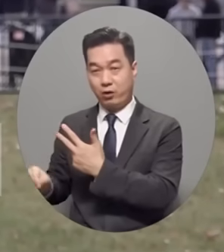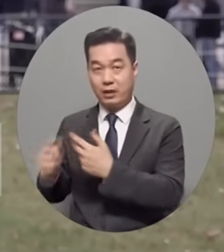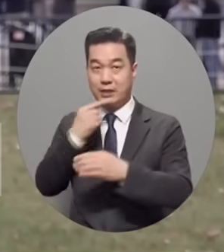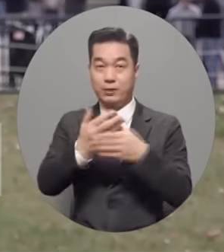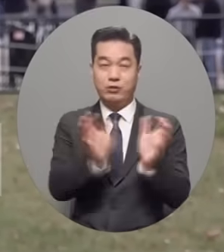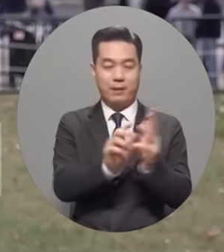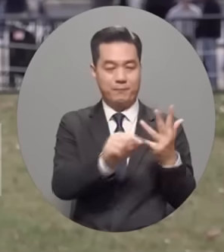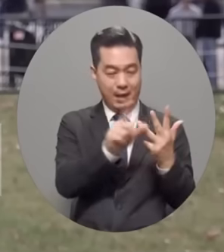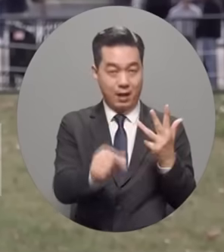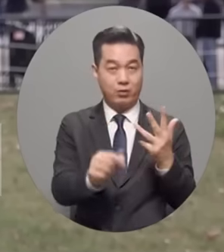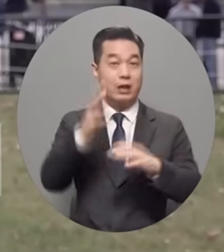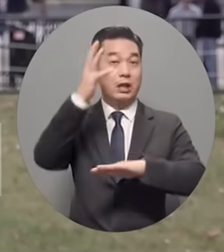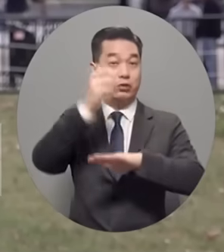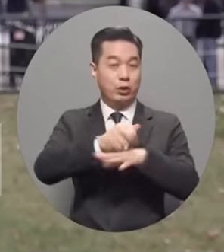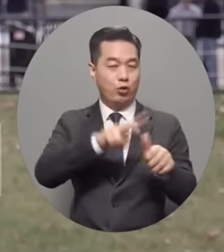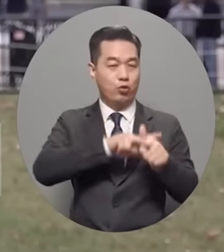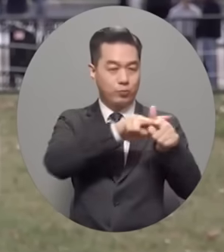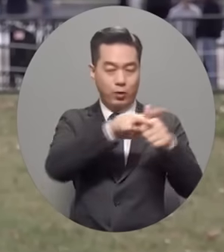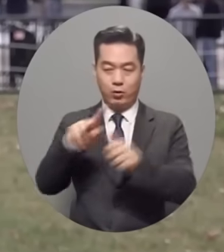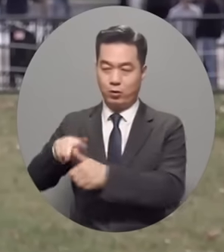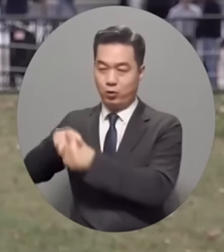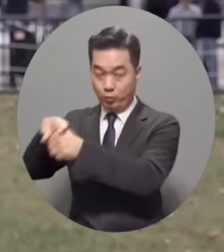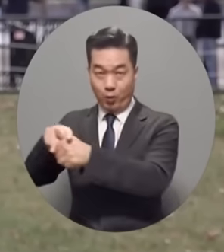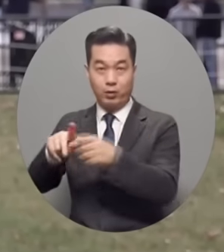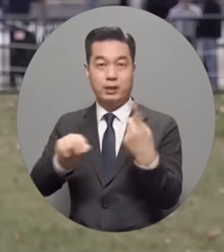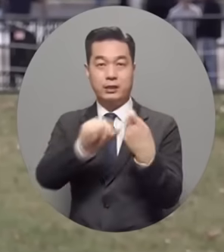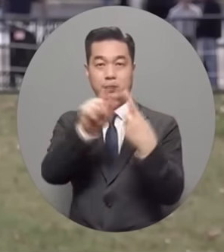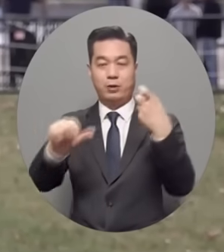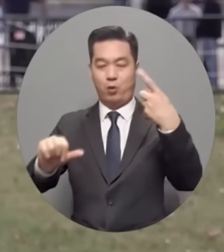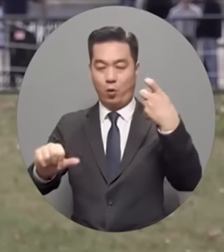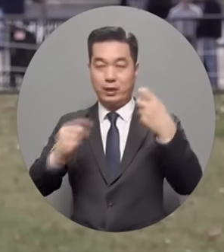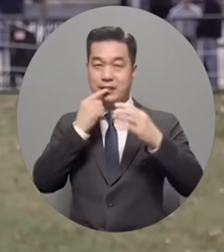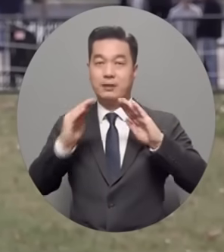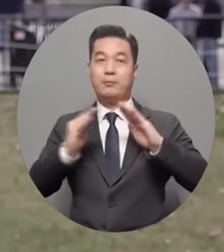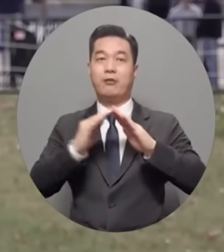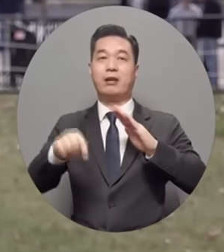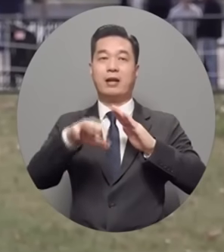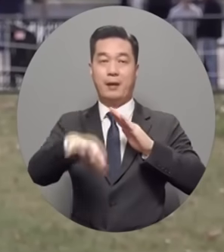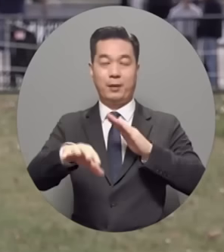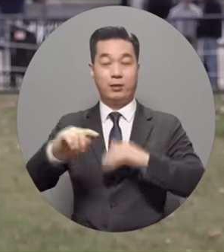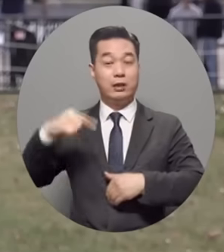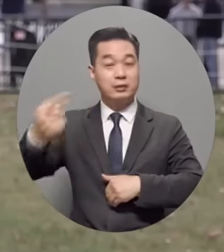후보를 추대합니다. 그리고 11월 5일 이곳 백악관에 다음